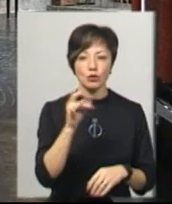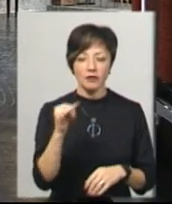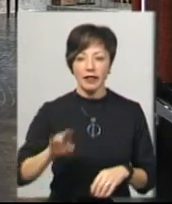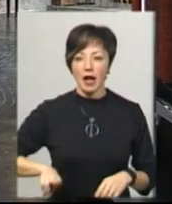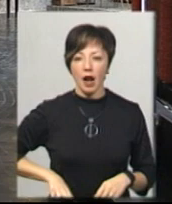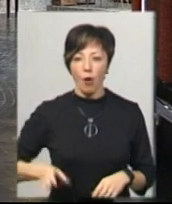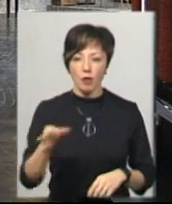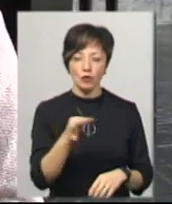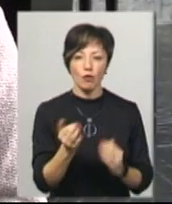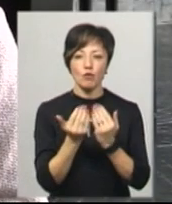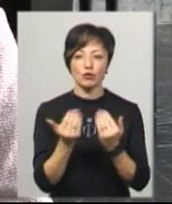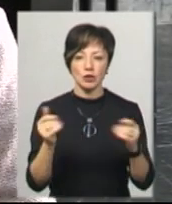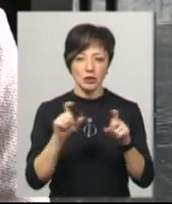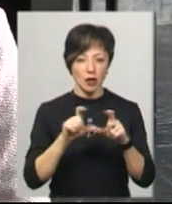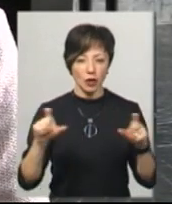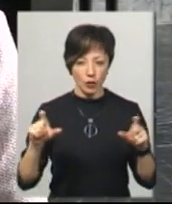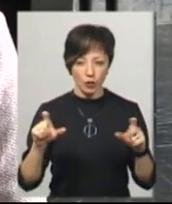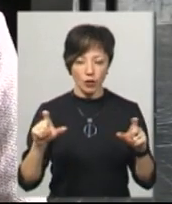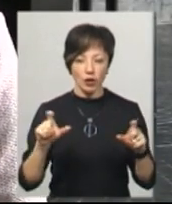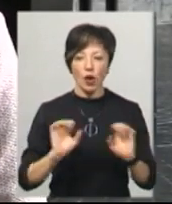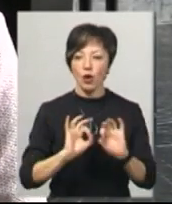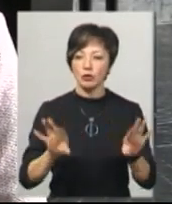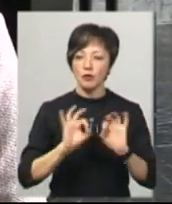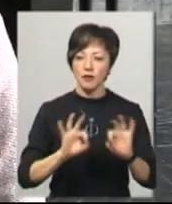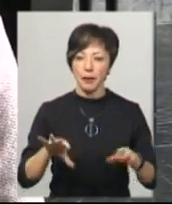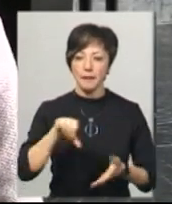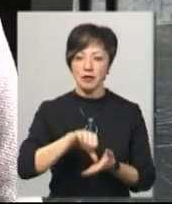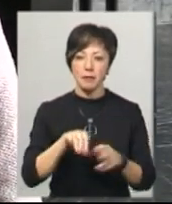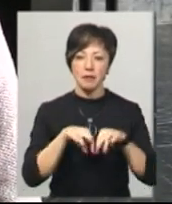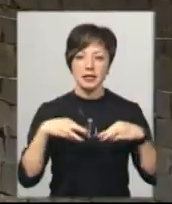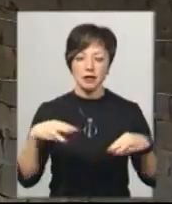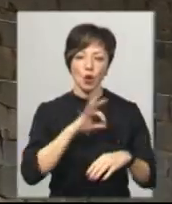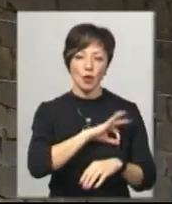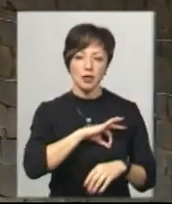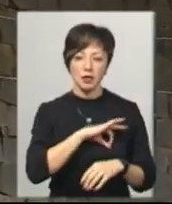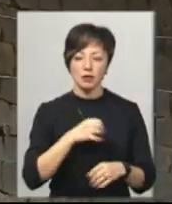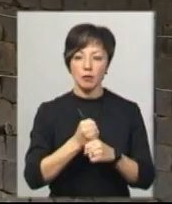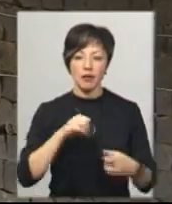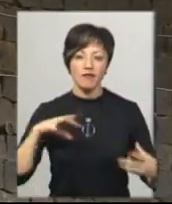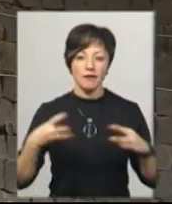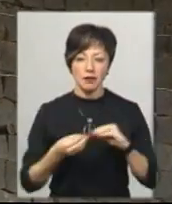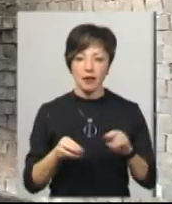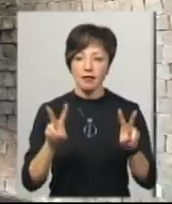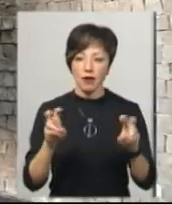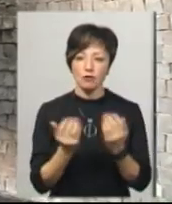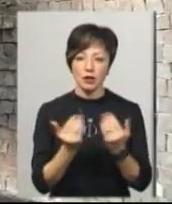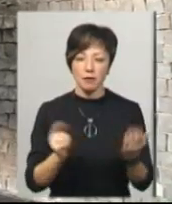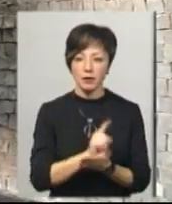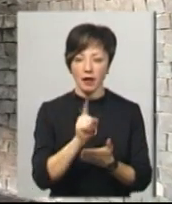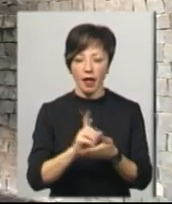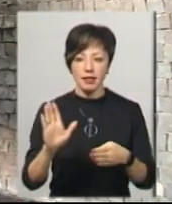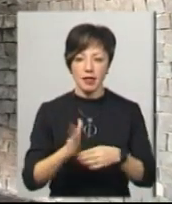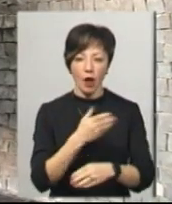Хмельницького обласного музею Миколи Островського Наталя Никова розповідає, представники Міністерства юстиції дійшли висновку, що назва музею підлягає